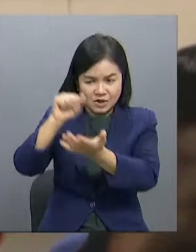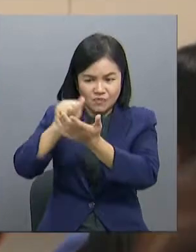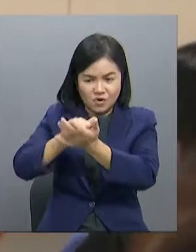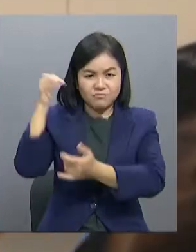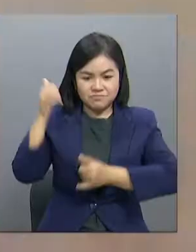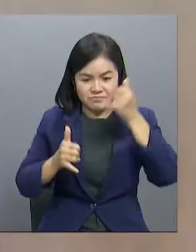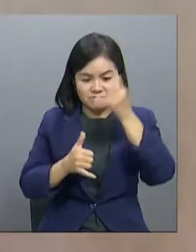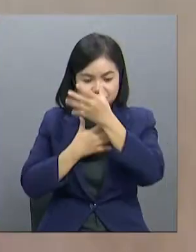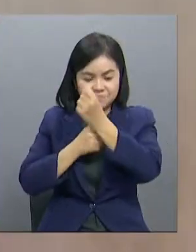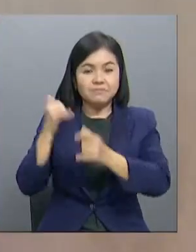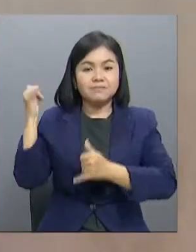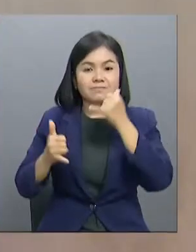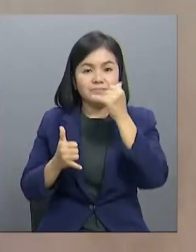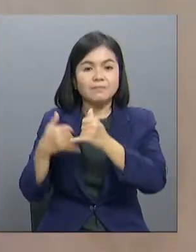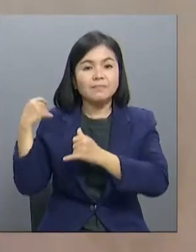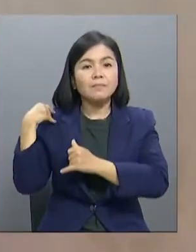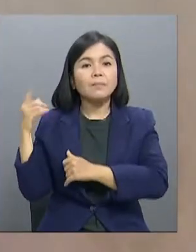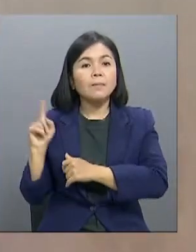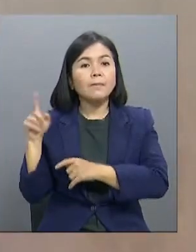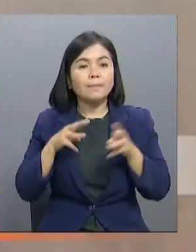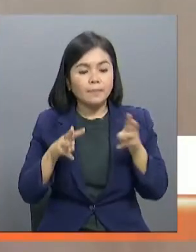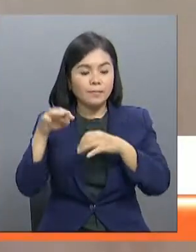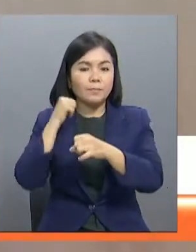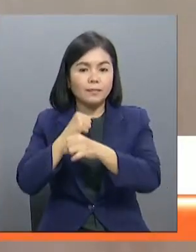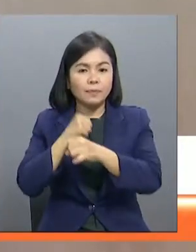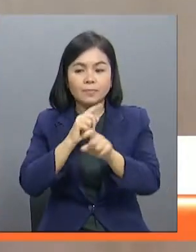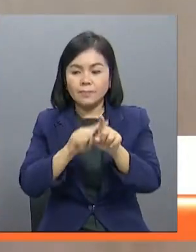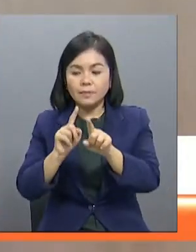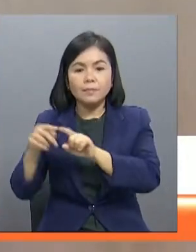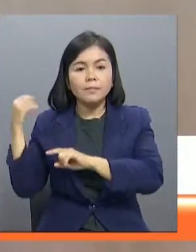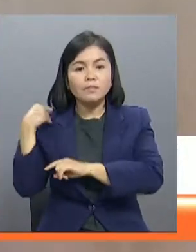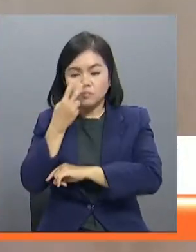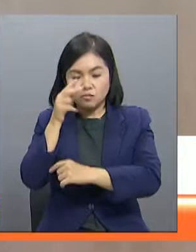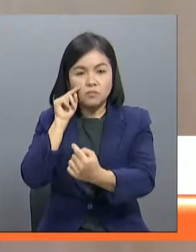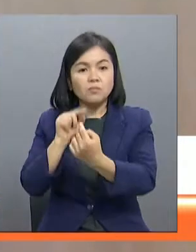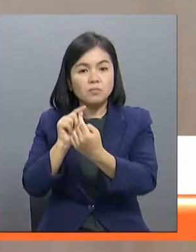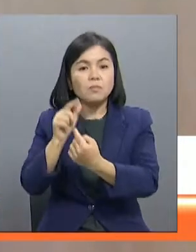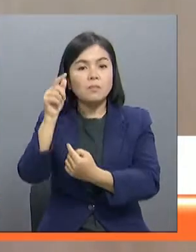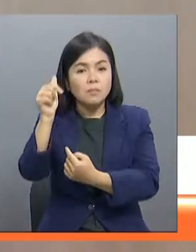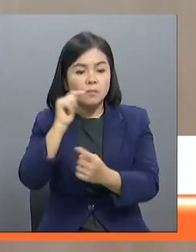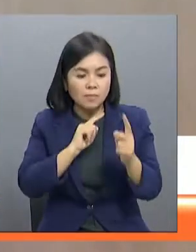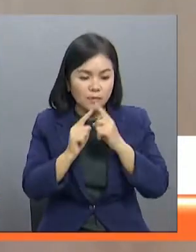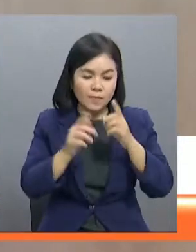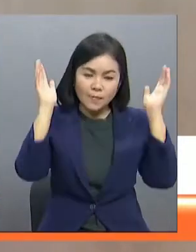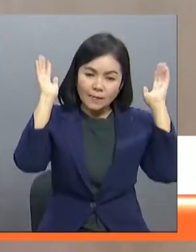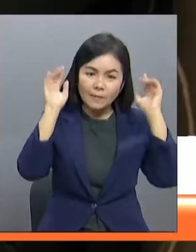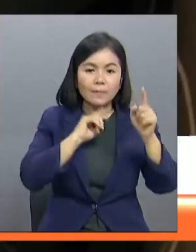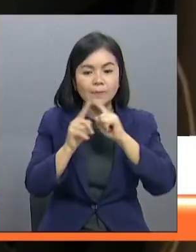ากยิ่งขึ้น ในการควบคุมการทำงานเนี่ยพี่ว่าตรงนี้มันเหมาะที่สุดเพราะว่าในเรื่องของโลเคชัน